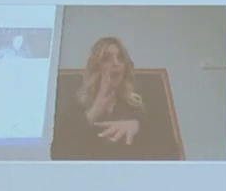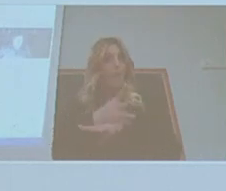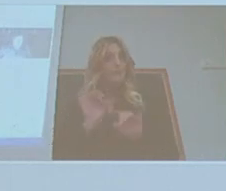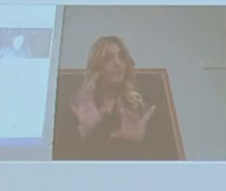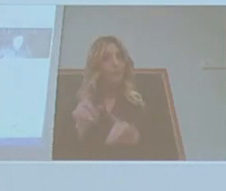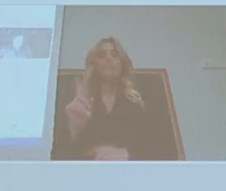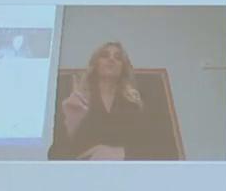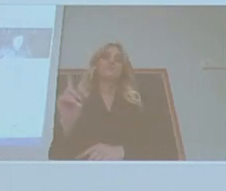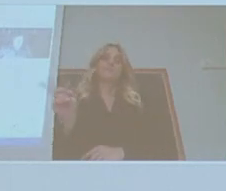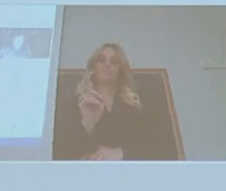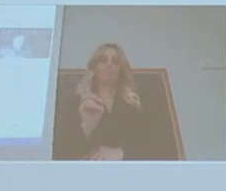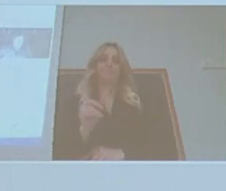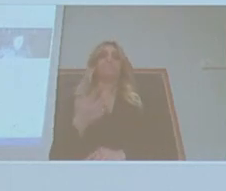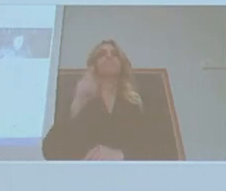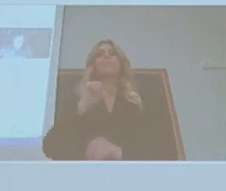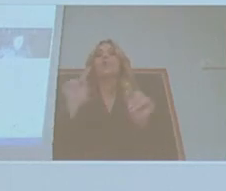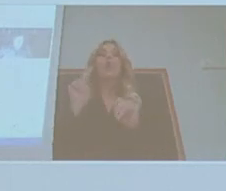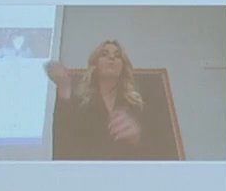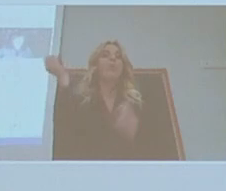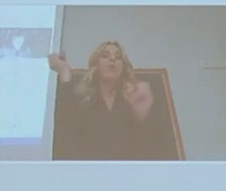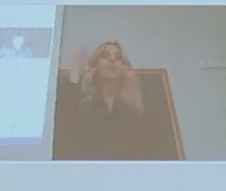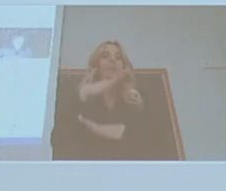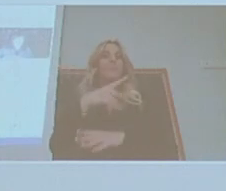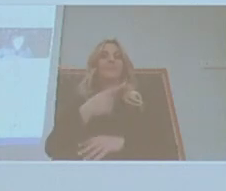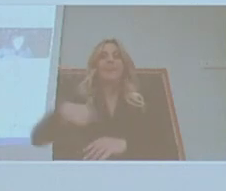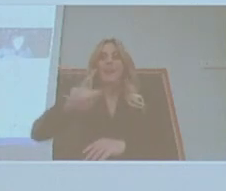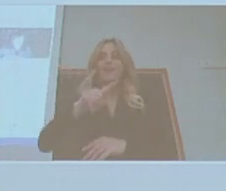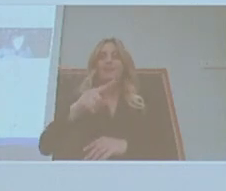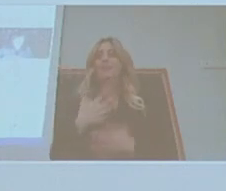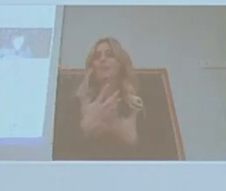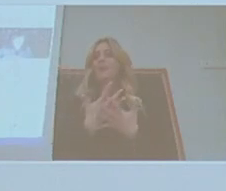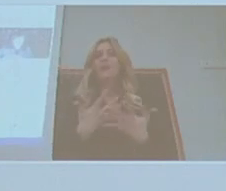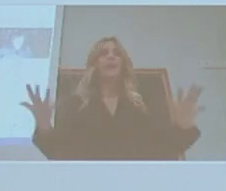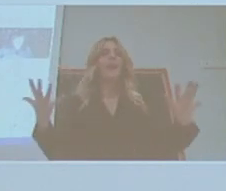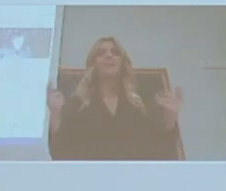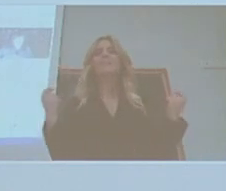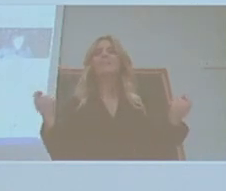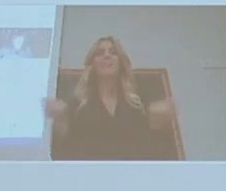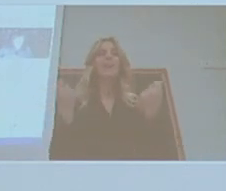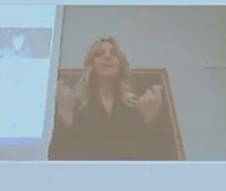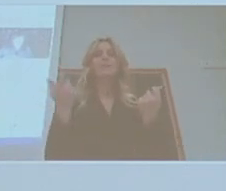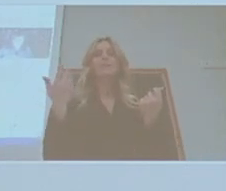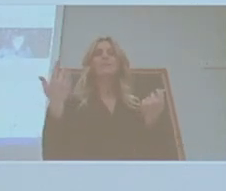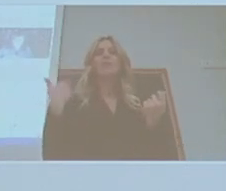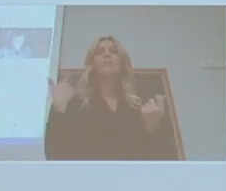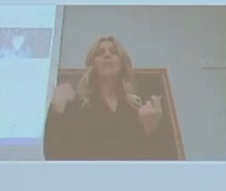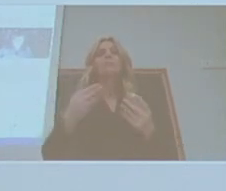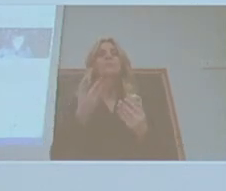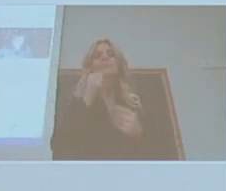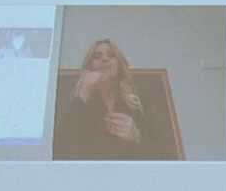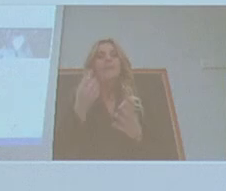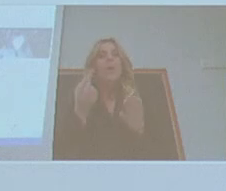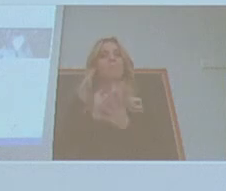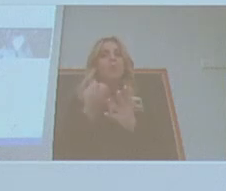Non possiamo infatti dimenticare un grande fenomeno strutturale che è destinato a provocare dei